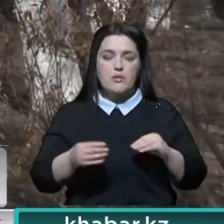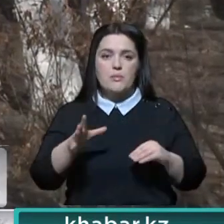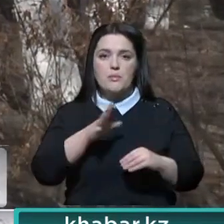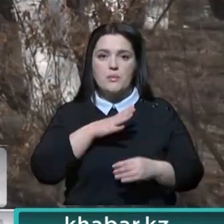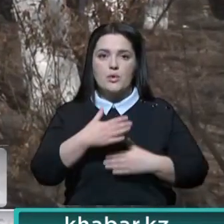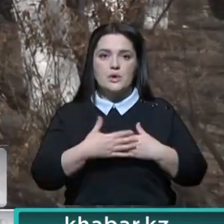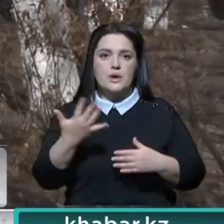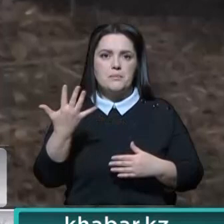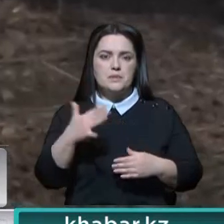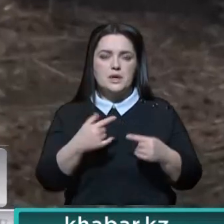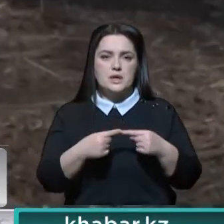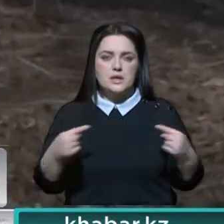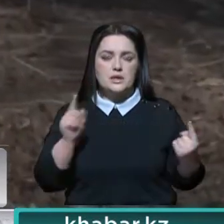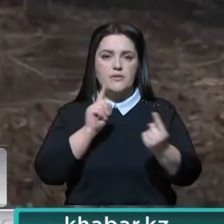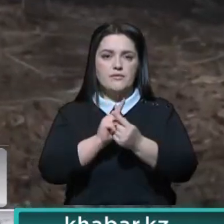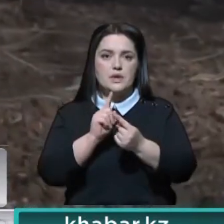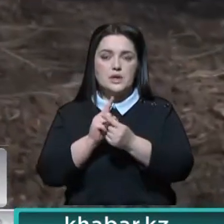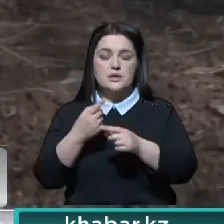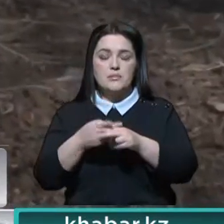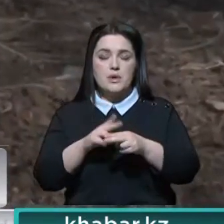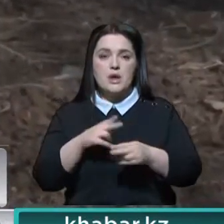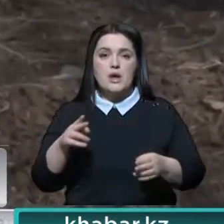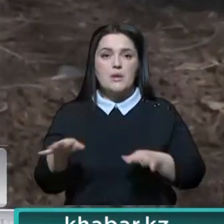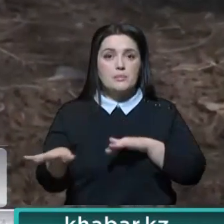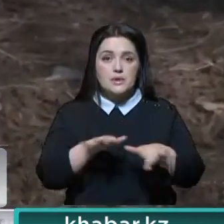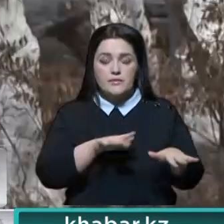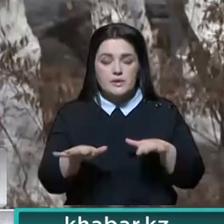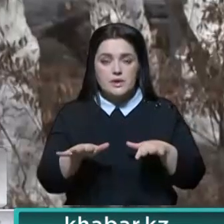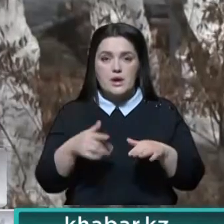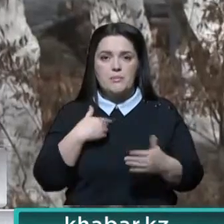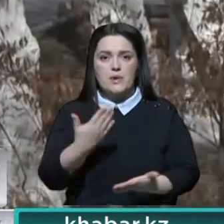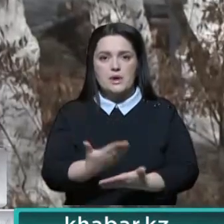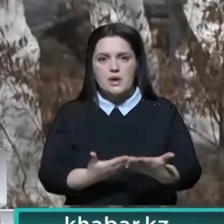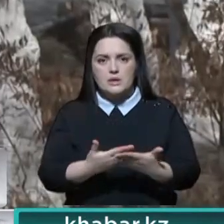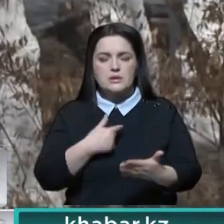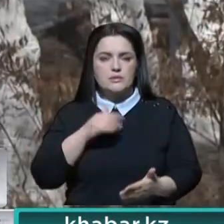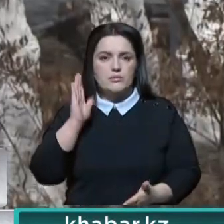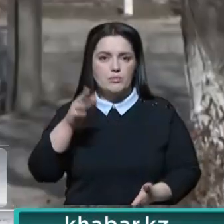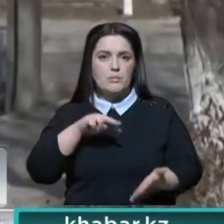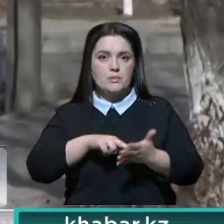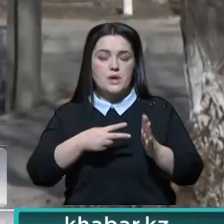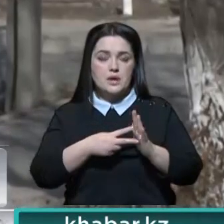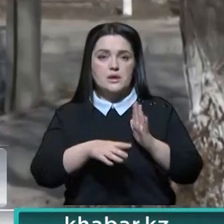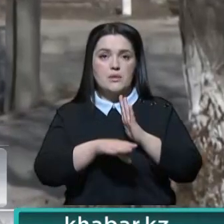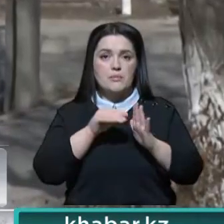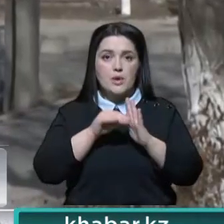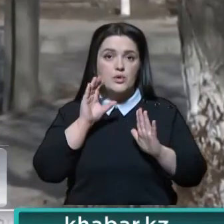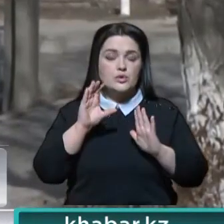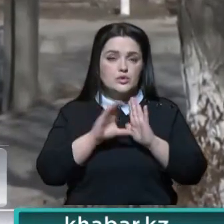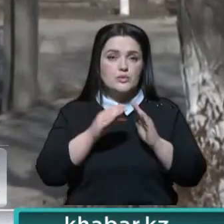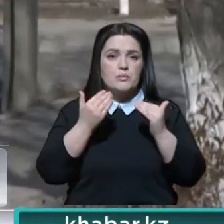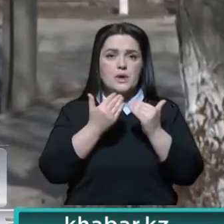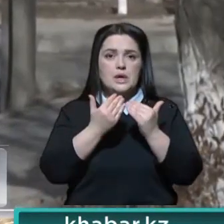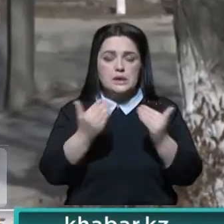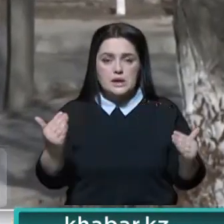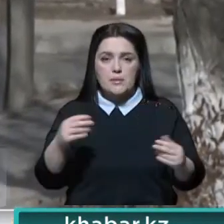около 50 различных встреч. В рамках предвыборной кампании мы разъясняем им нашу предвыборную программу, слушаем их